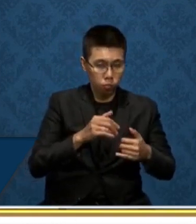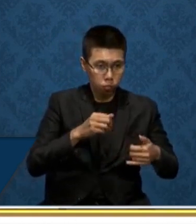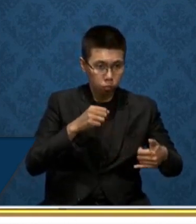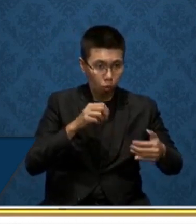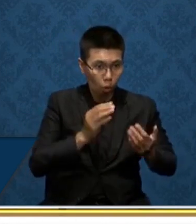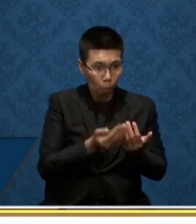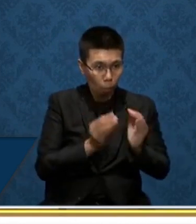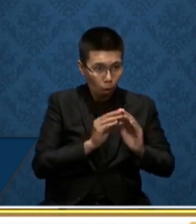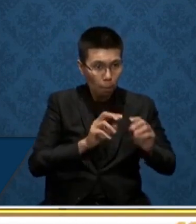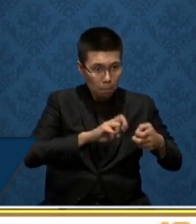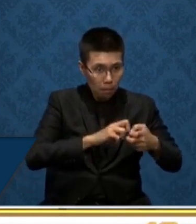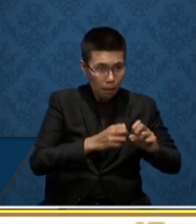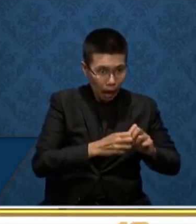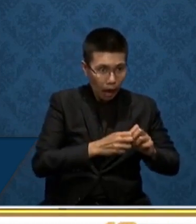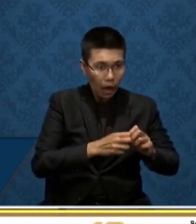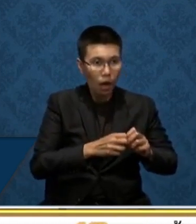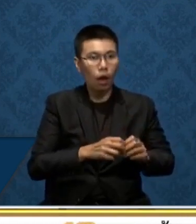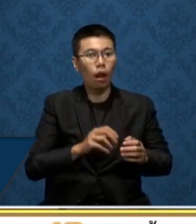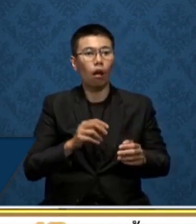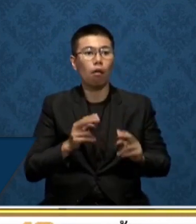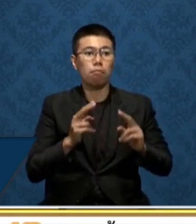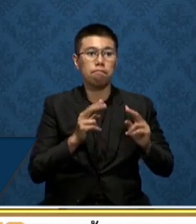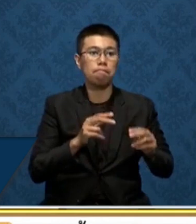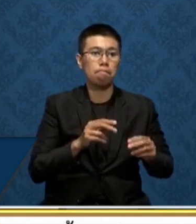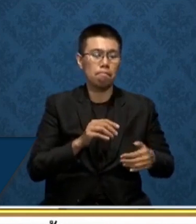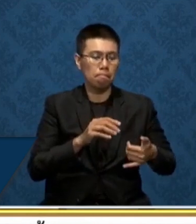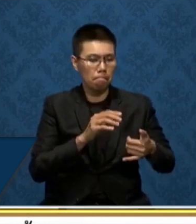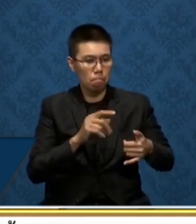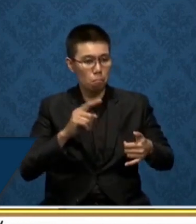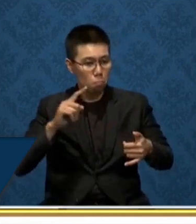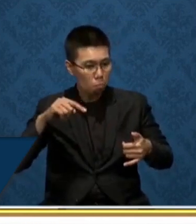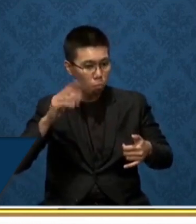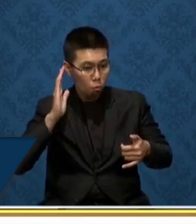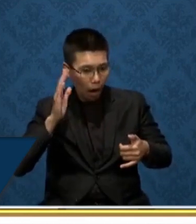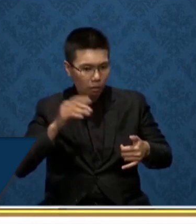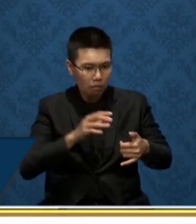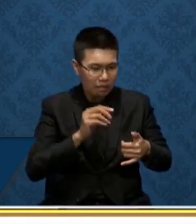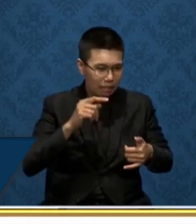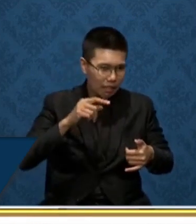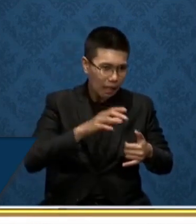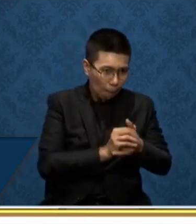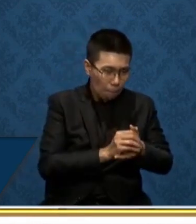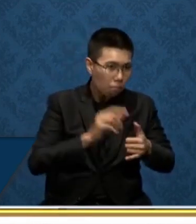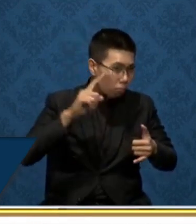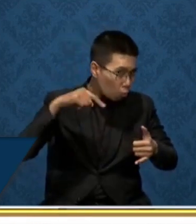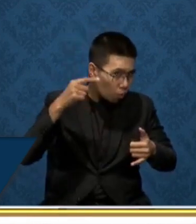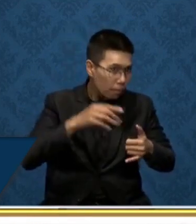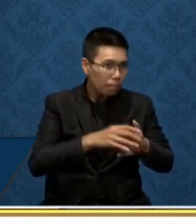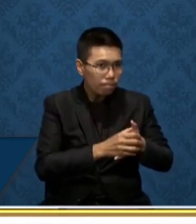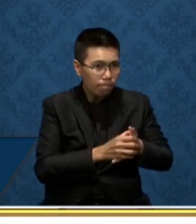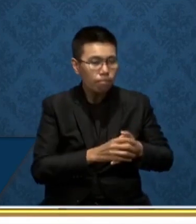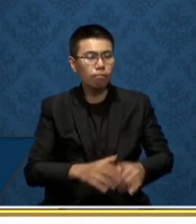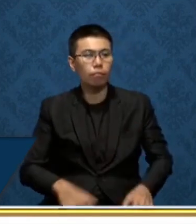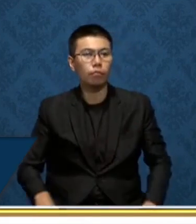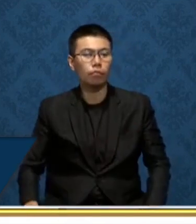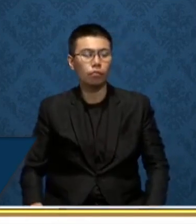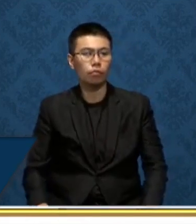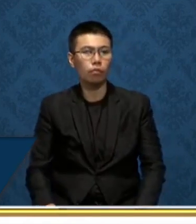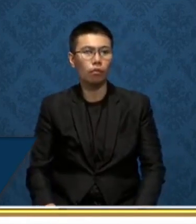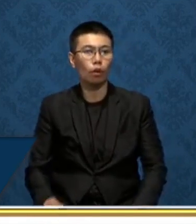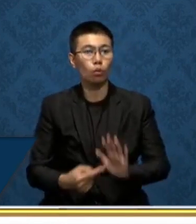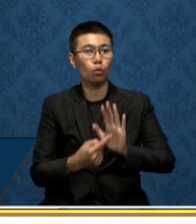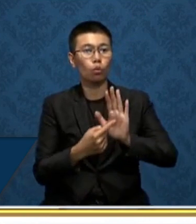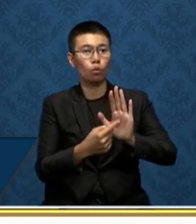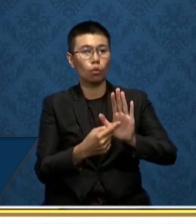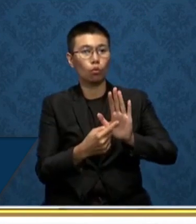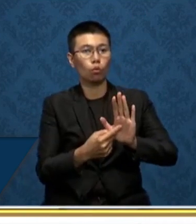นะครับสไลด์ถัดไปนะครับอันนี้ก็เป็นการป้องกันนะครับอันนี้ผมขอยกตัวอย่างที่อเมริกานะครับจะ